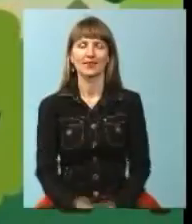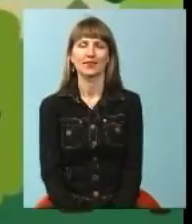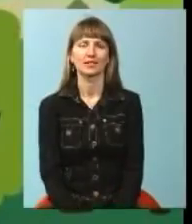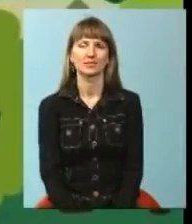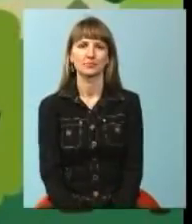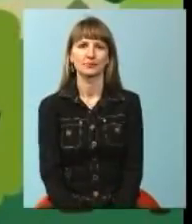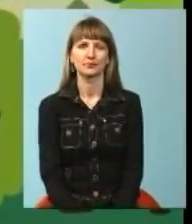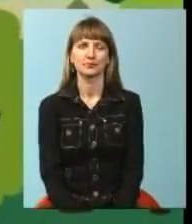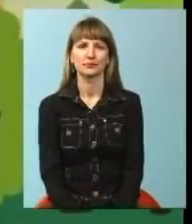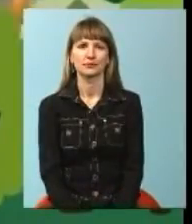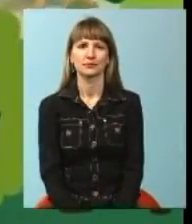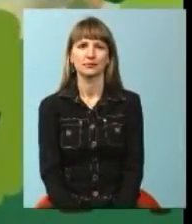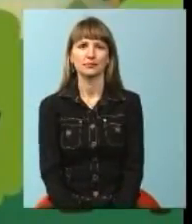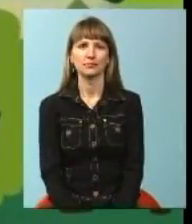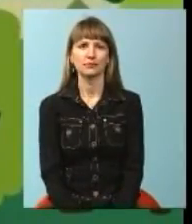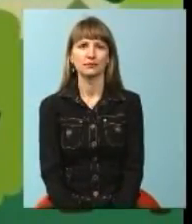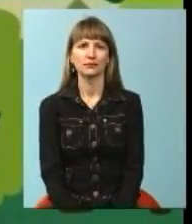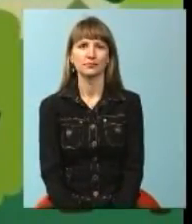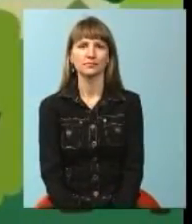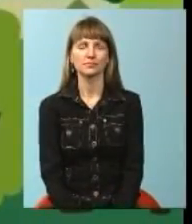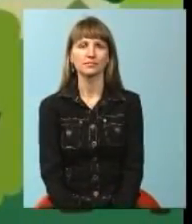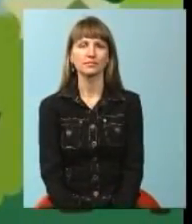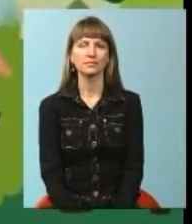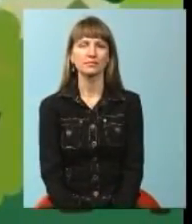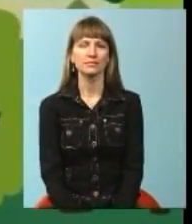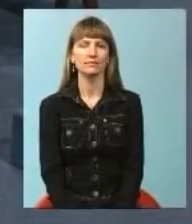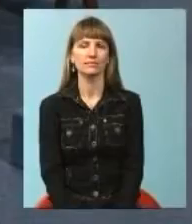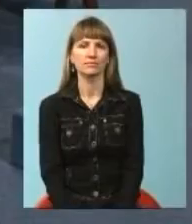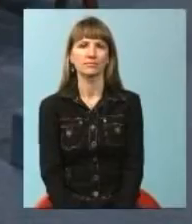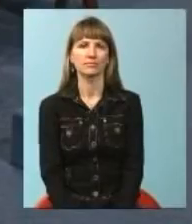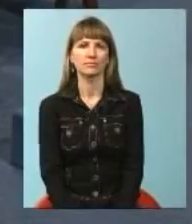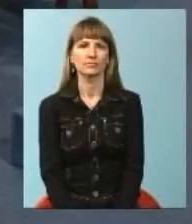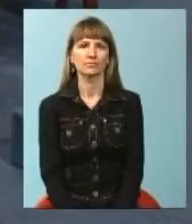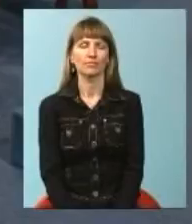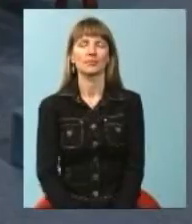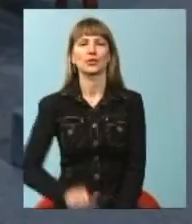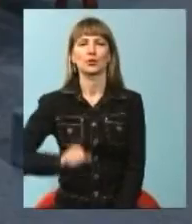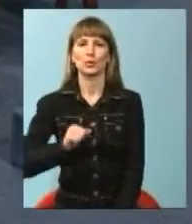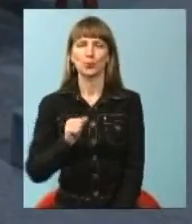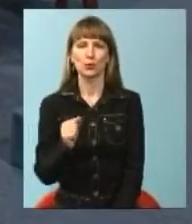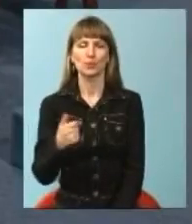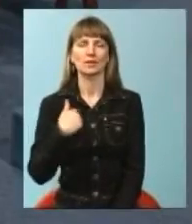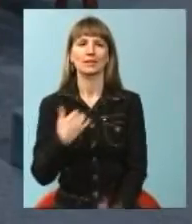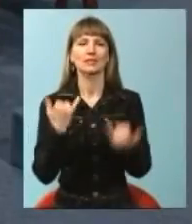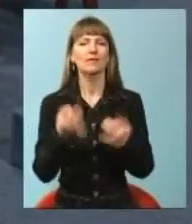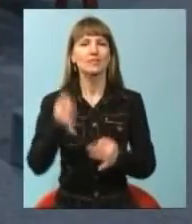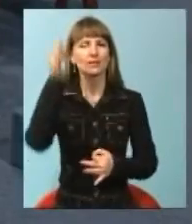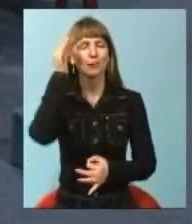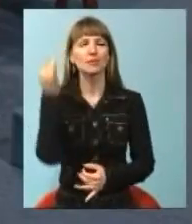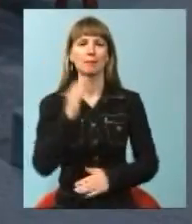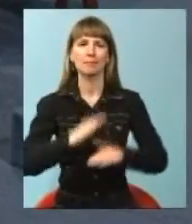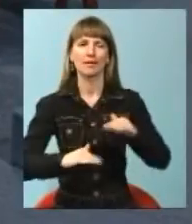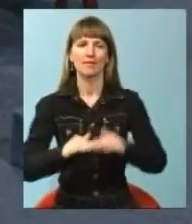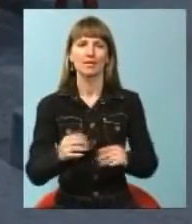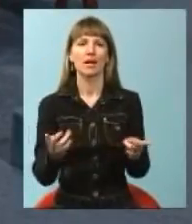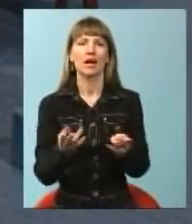А друзі, я тут ще щойно згадала таку цікаву професію,